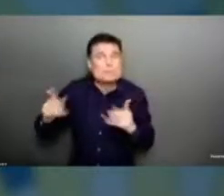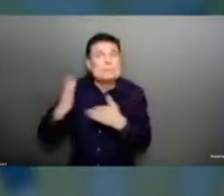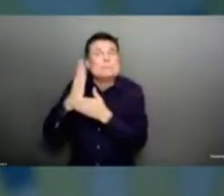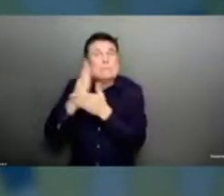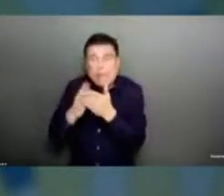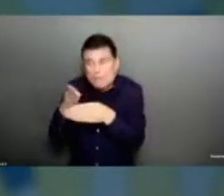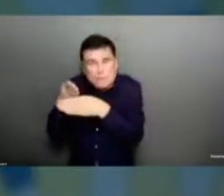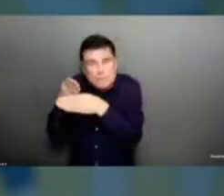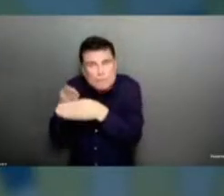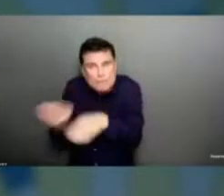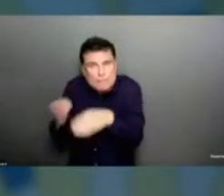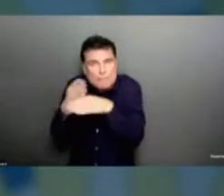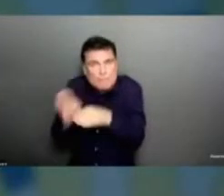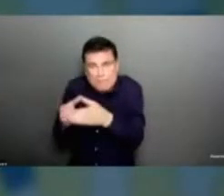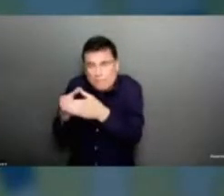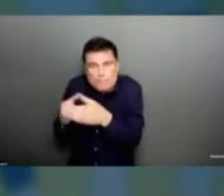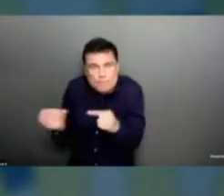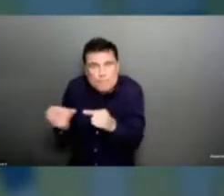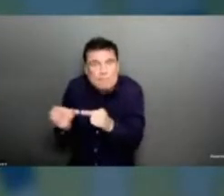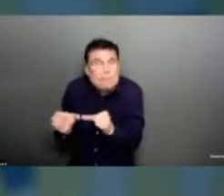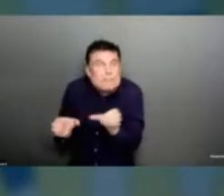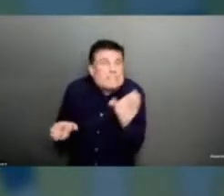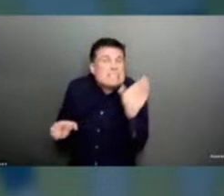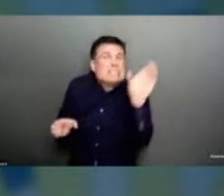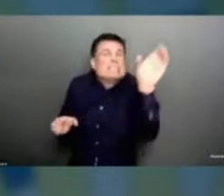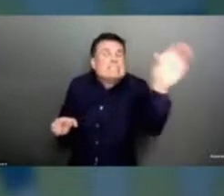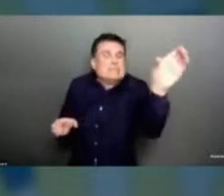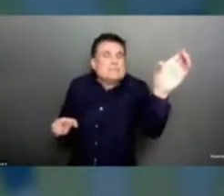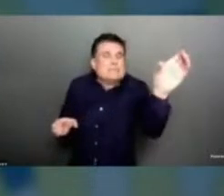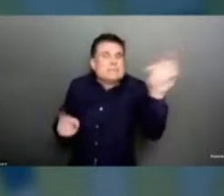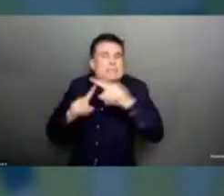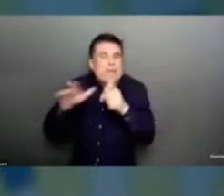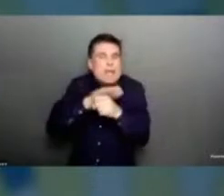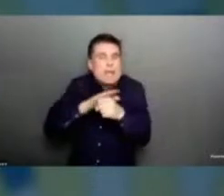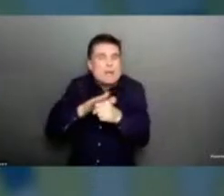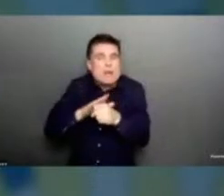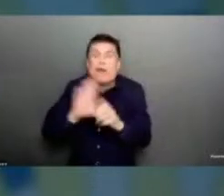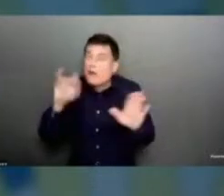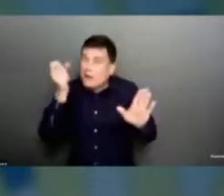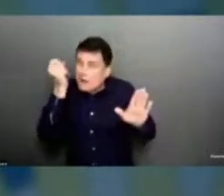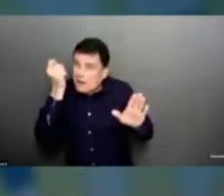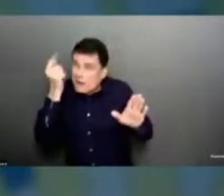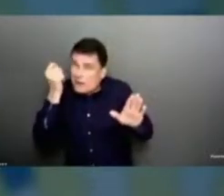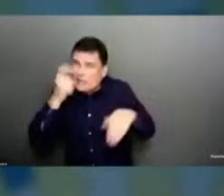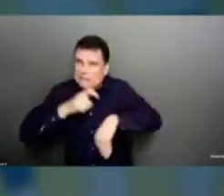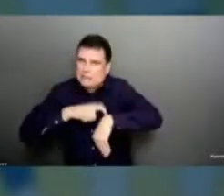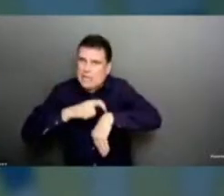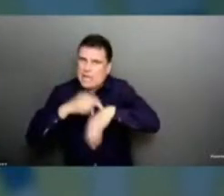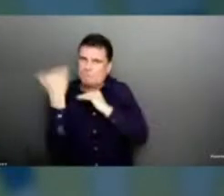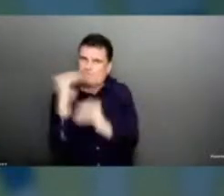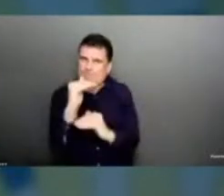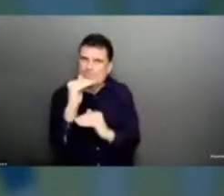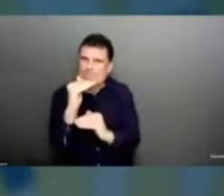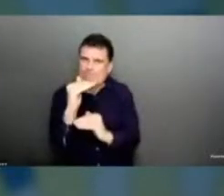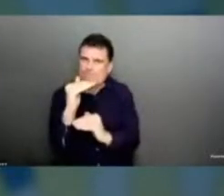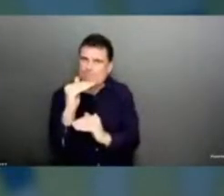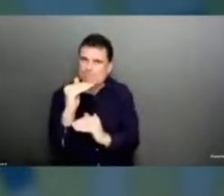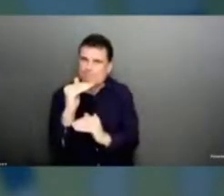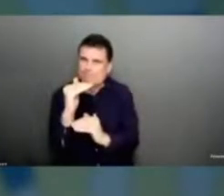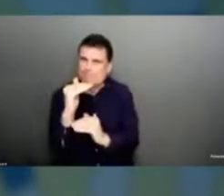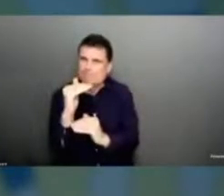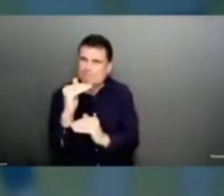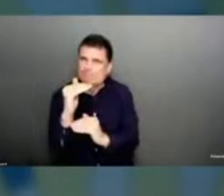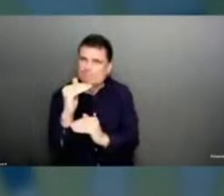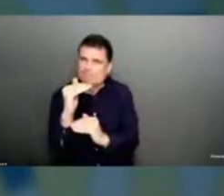Pfizer 的 vaccine. It's 疫 still 苗 a bit more 分发到 challenging because 远 there's 多的 only a 远 limited 远 amount 处 of 去了 time that，it 所以 can 各 be 个地方都可以打的， outside 包 of the 括内 ultra-low 陆啊、北 temperature 部啊。